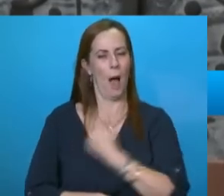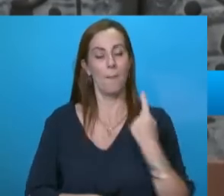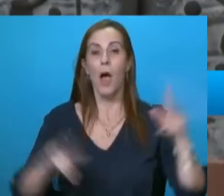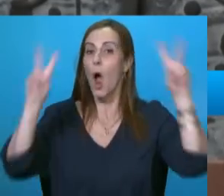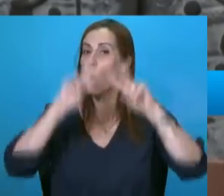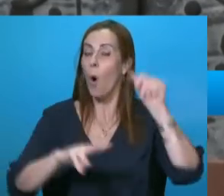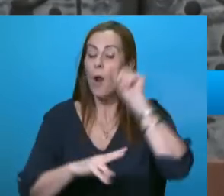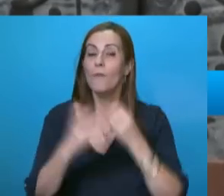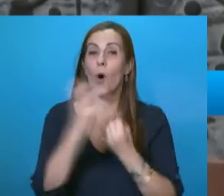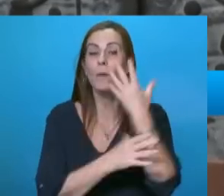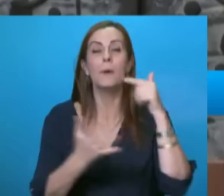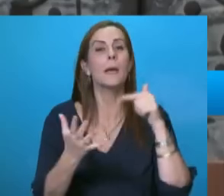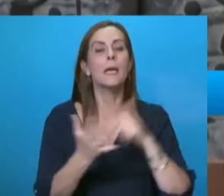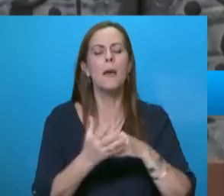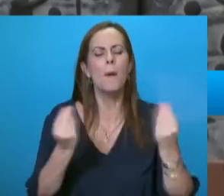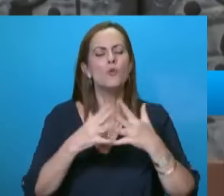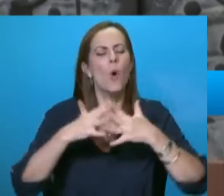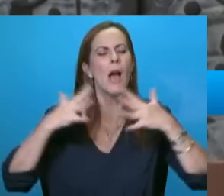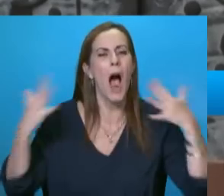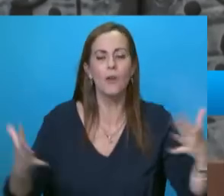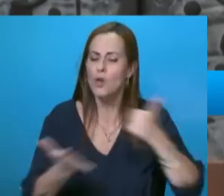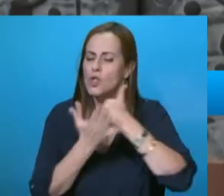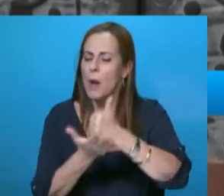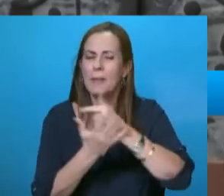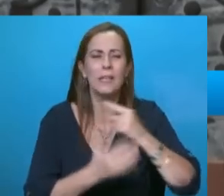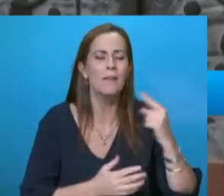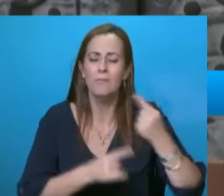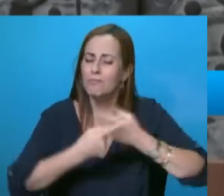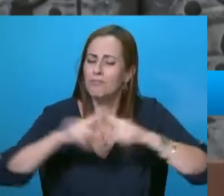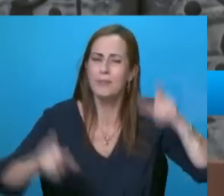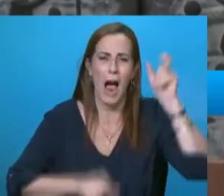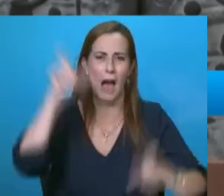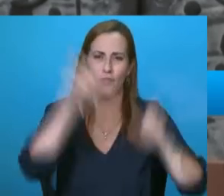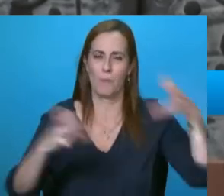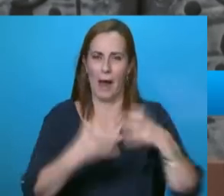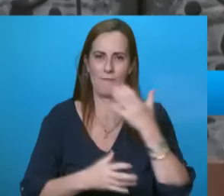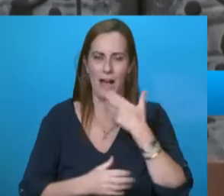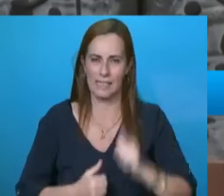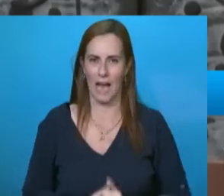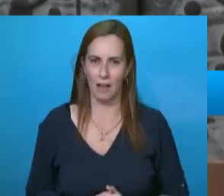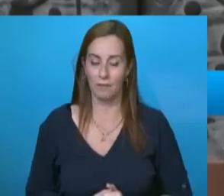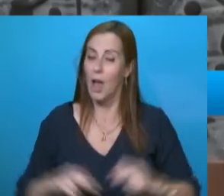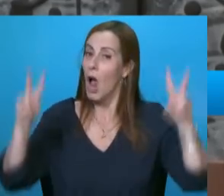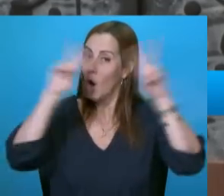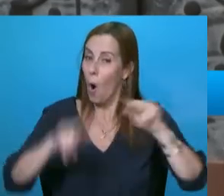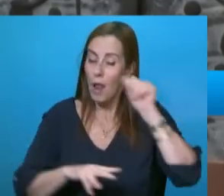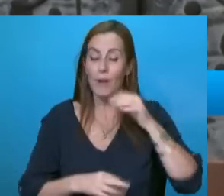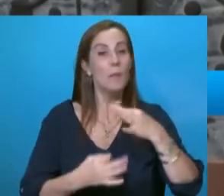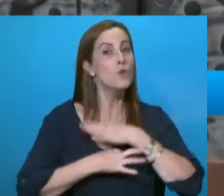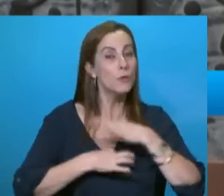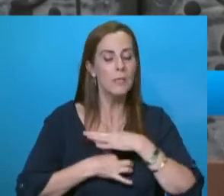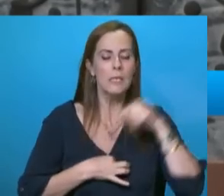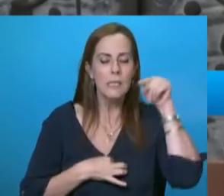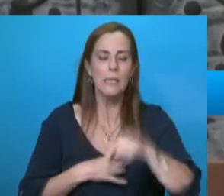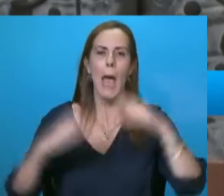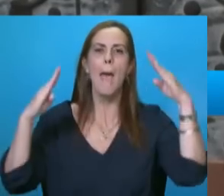לבן הוקמה כאוהל רחב שמייצג את החלקים השונים בחברה הישראלית. כחול לבן בעיניי היא